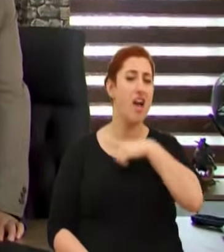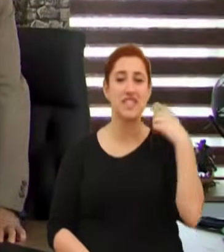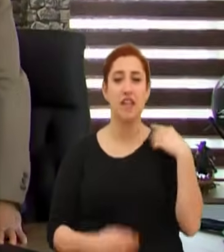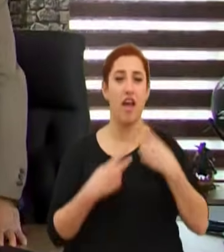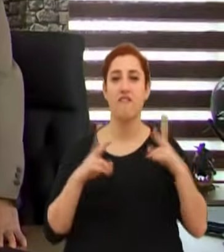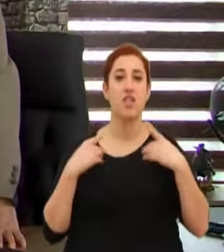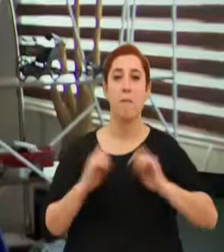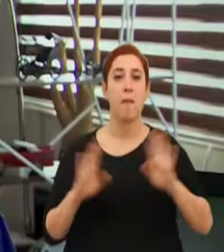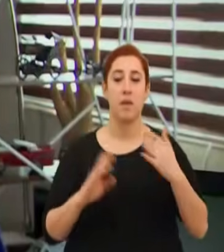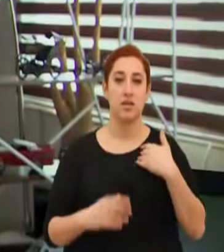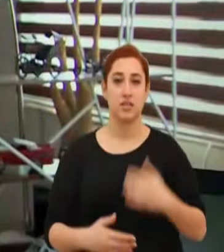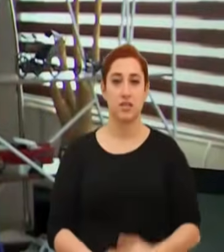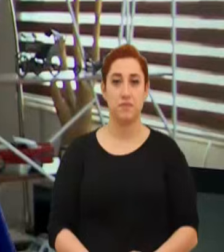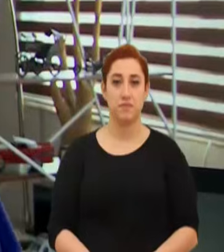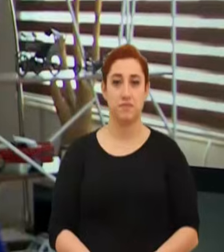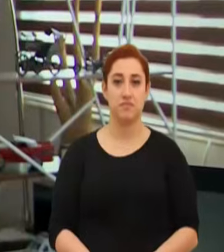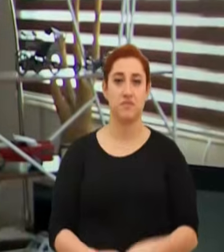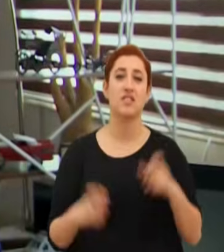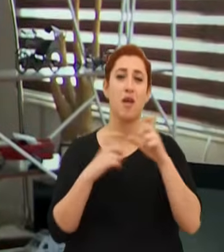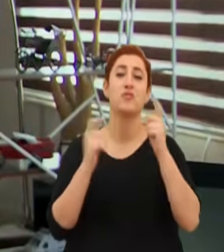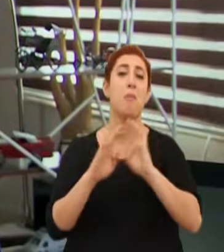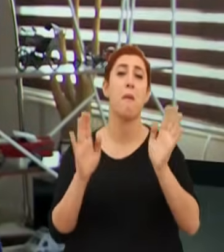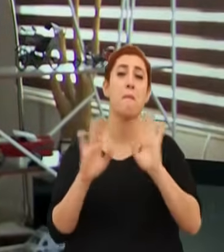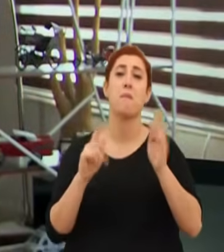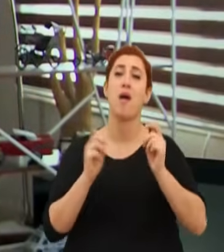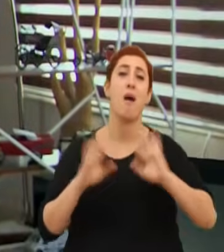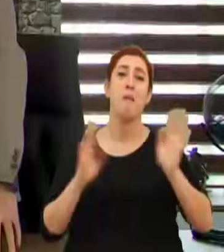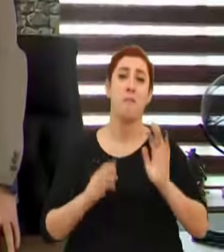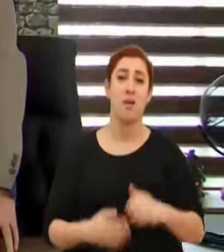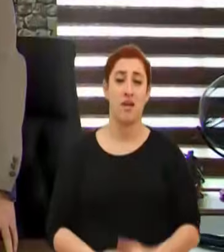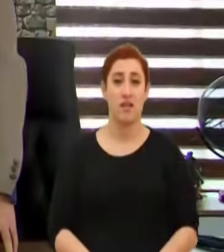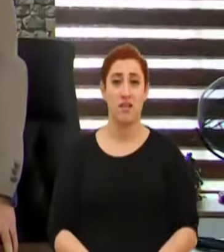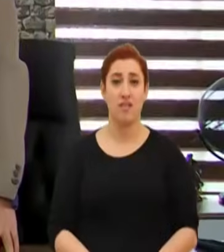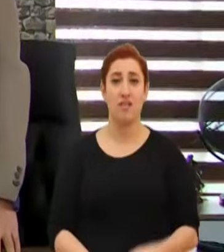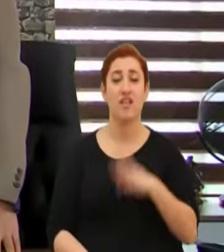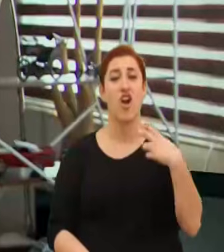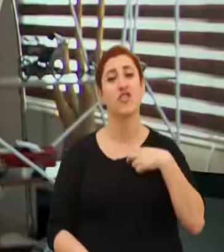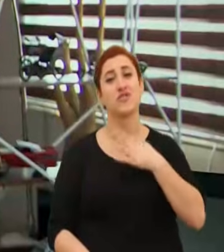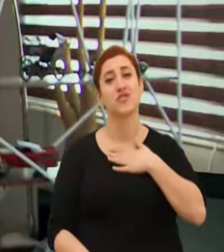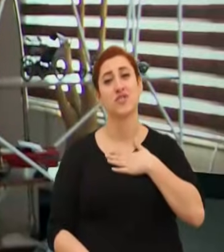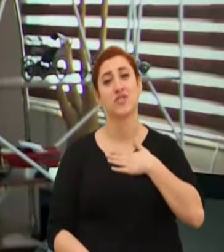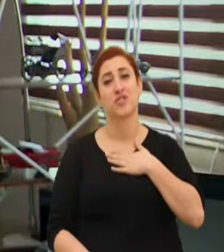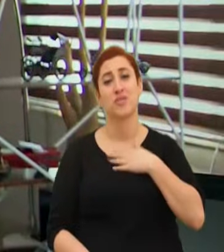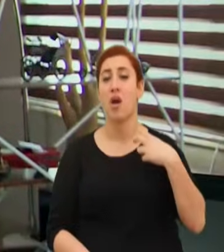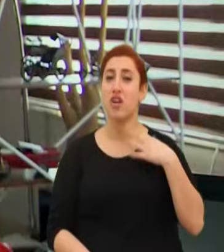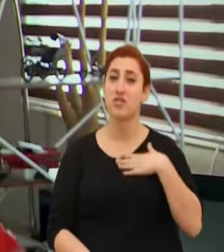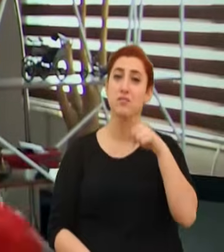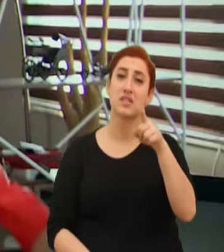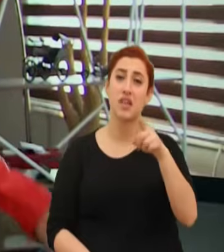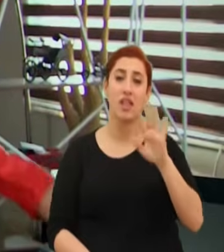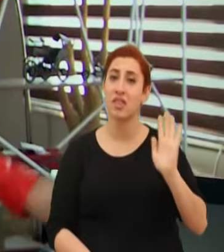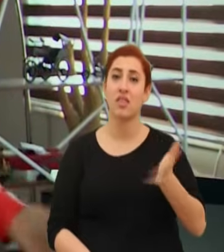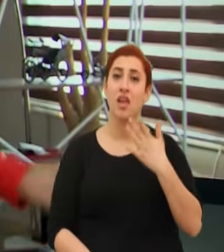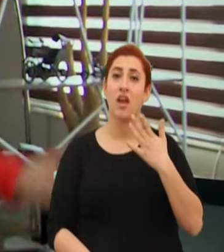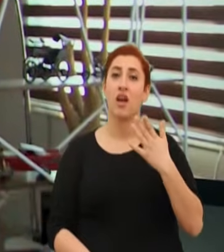kendimi asla affedemezdim. Ya Sarpışkom yapma. Ya aşkım. Aşkım sen